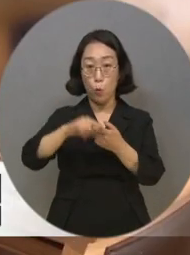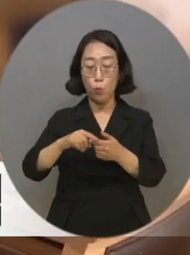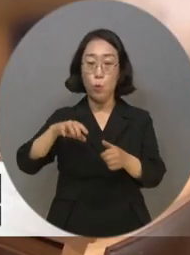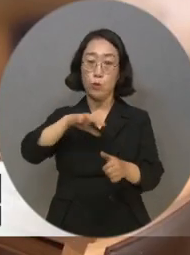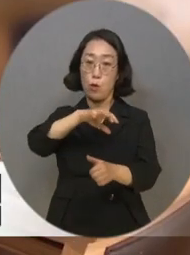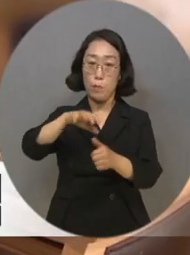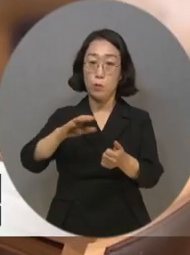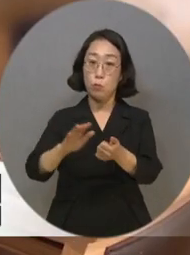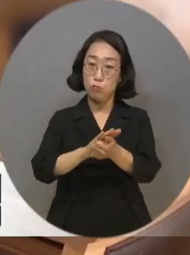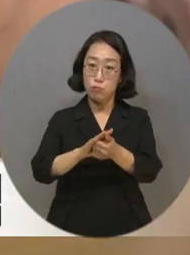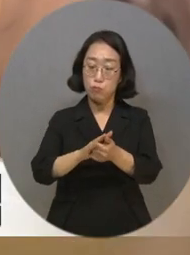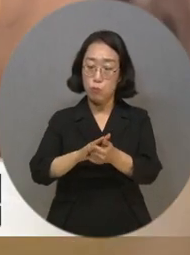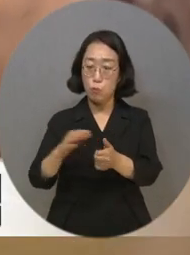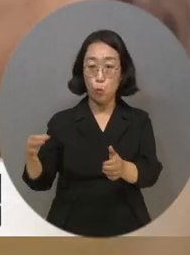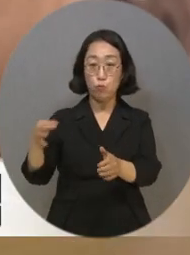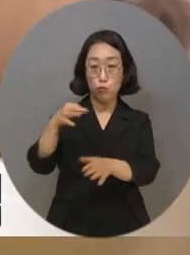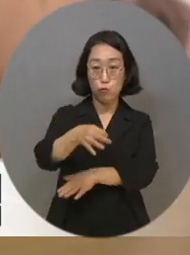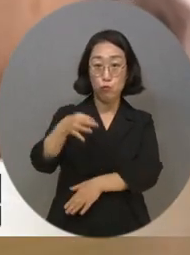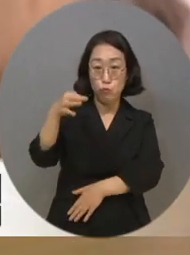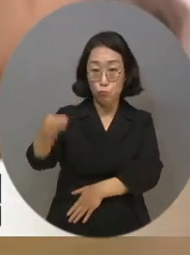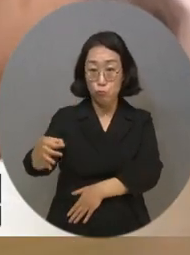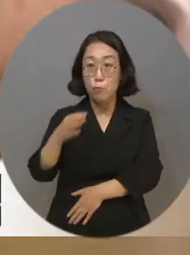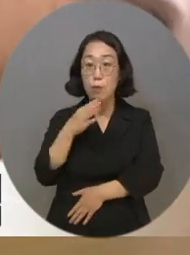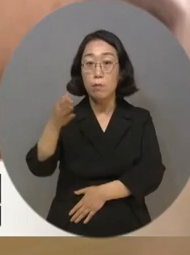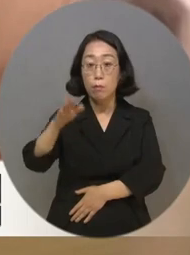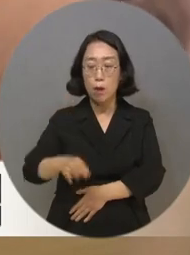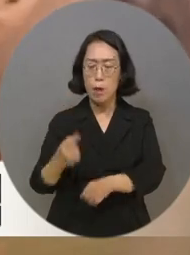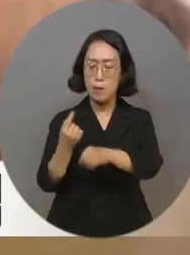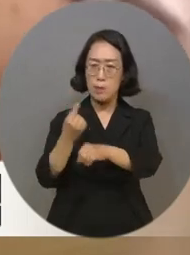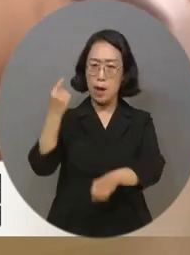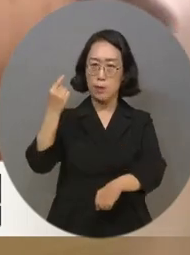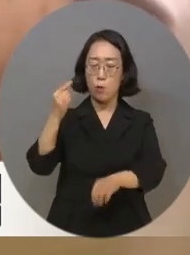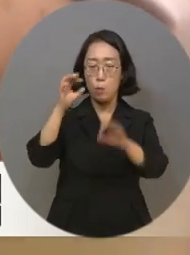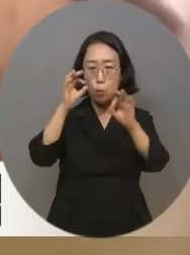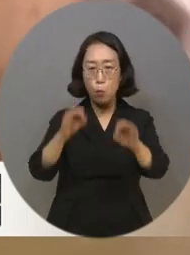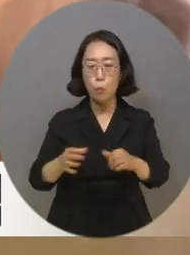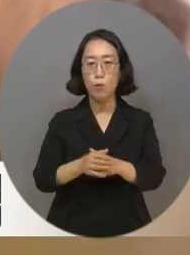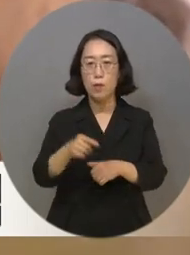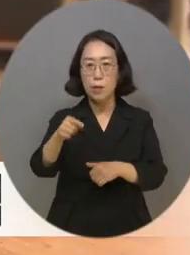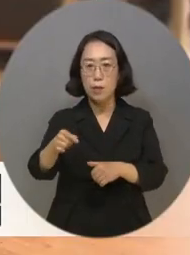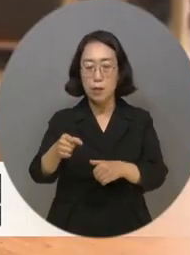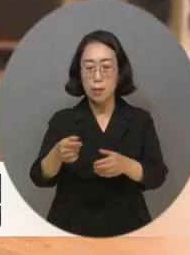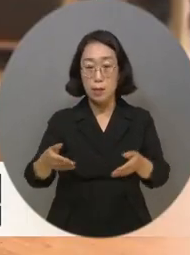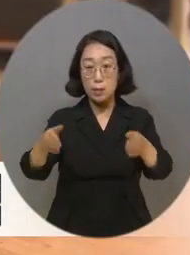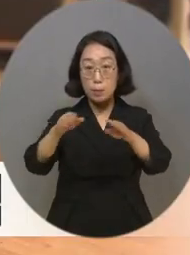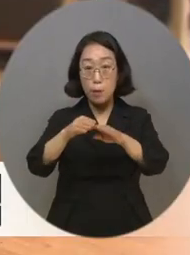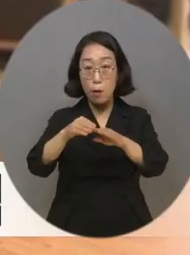수 있도록 재가 급여를 제공하고 있는데 작년 말 기준 재가 급여 기관은